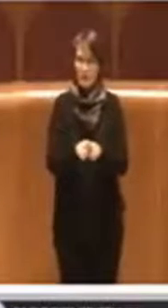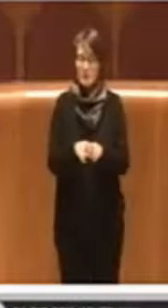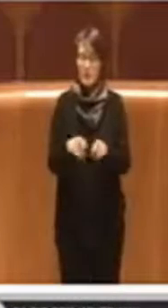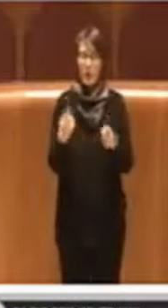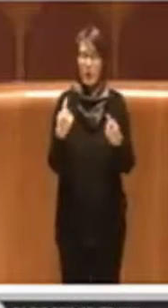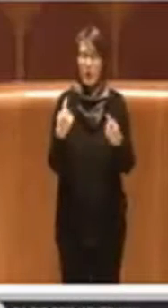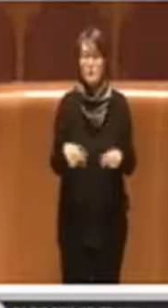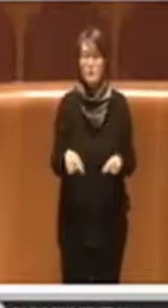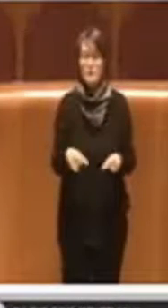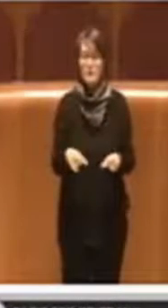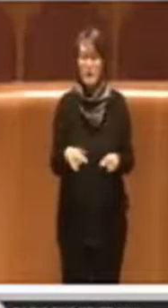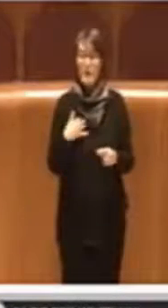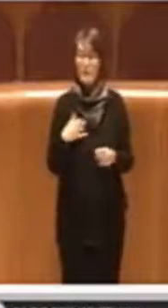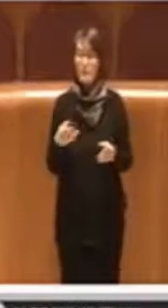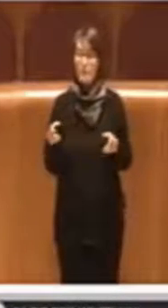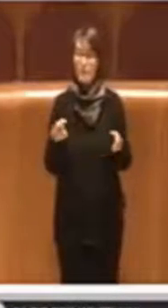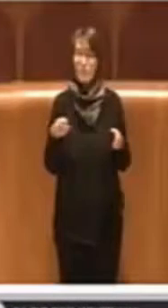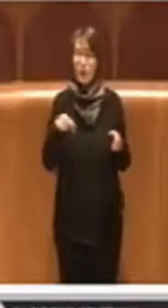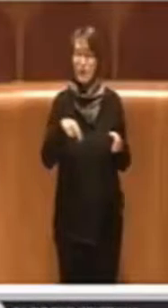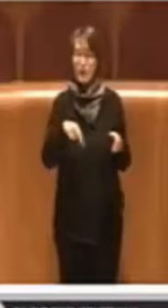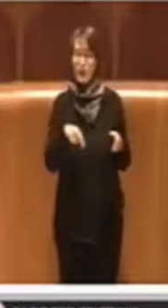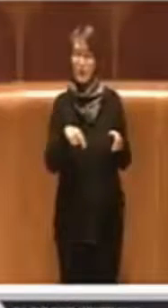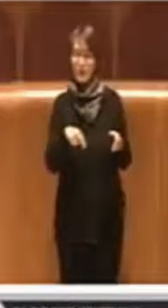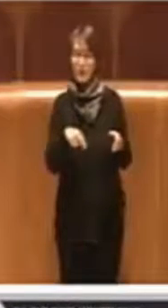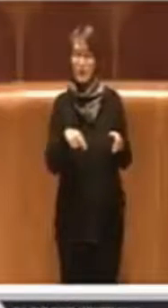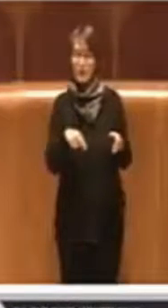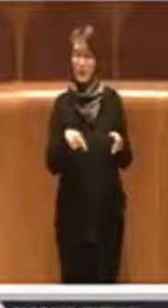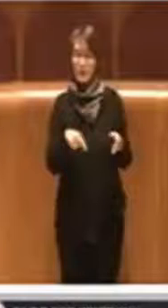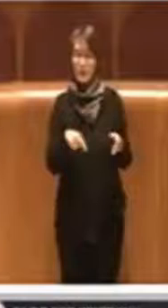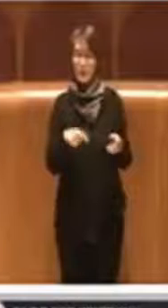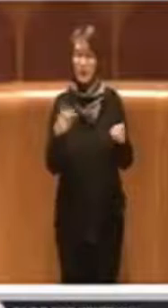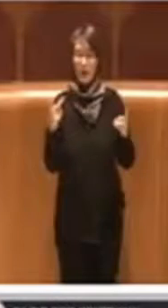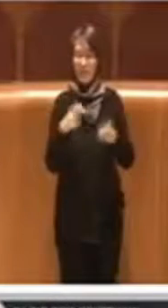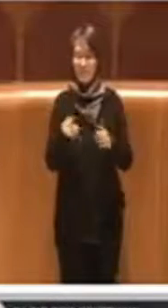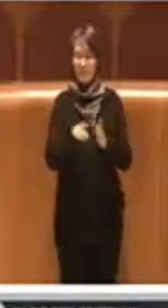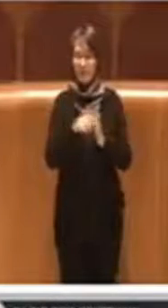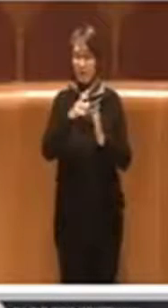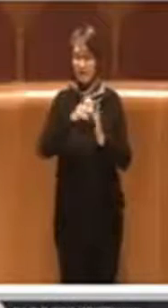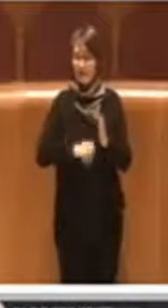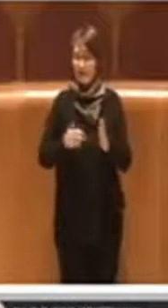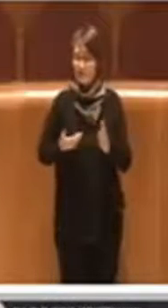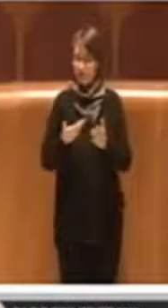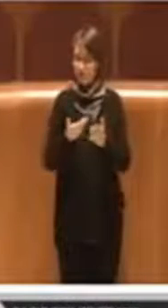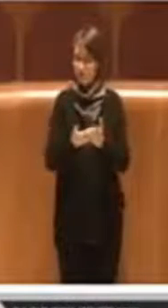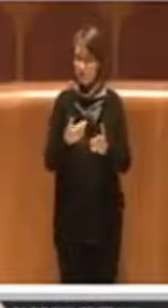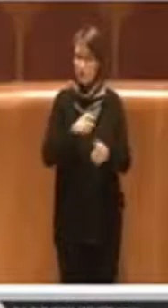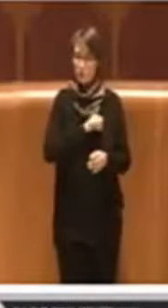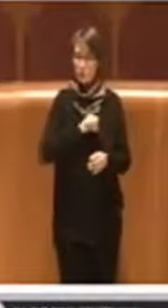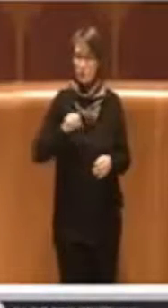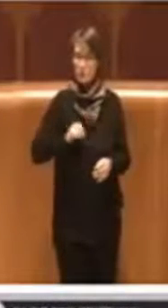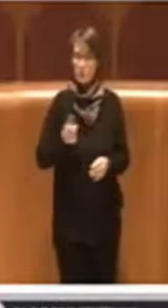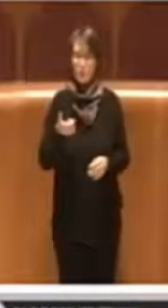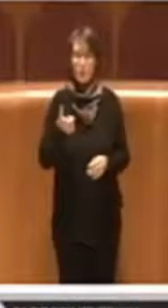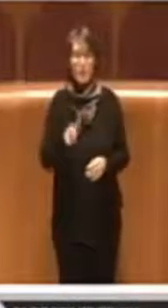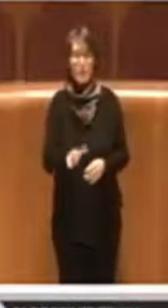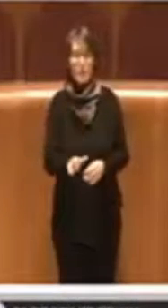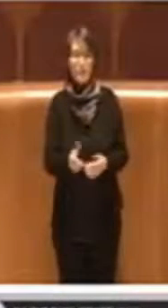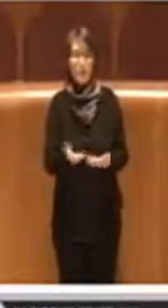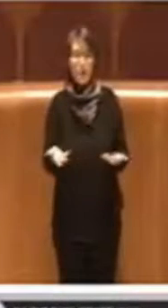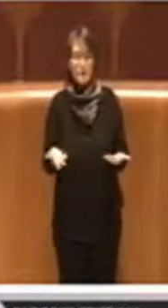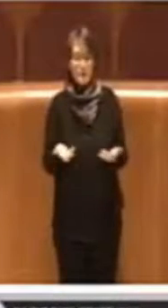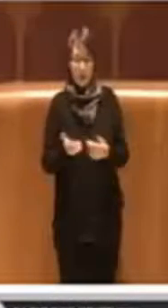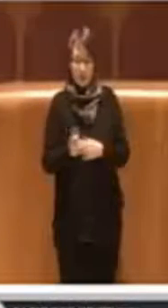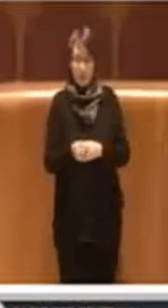si fa in questo momento, nonostante la delibera sia stata depositata a giugno, perché siamo quasi in procinto della